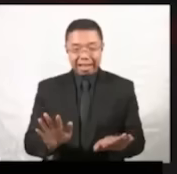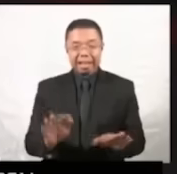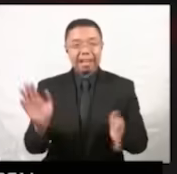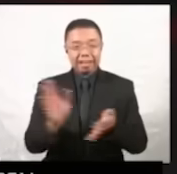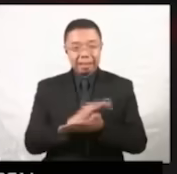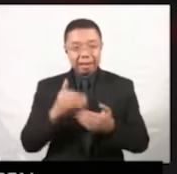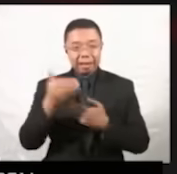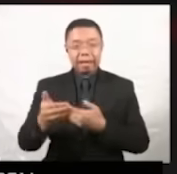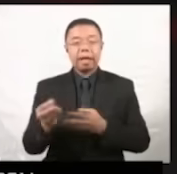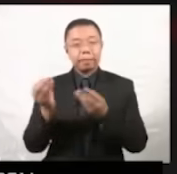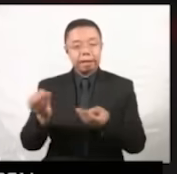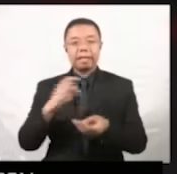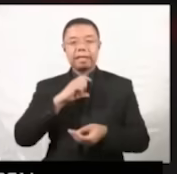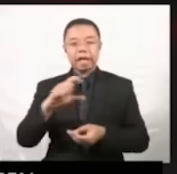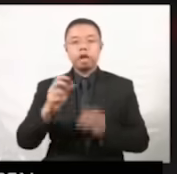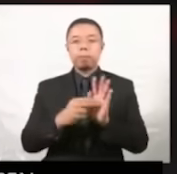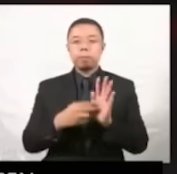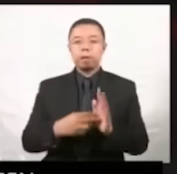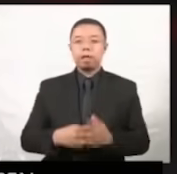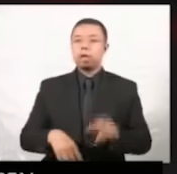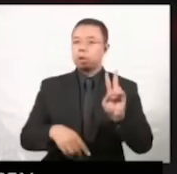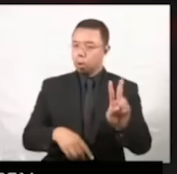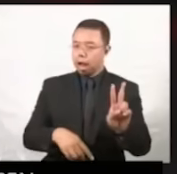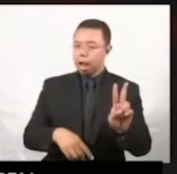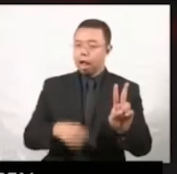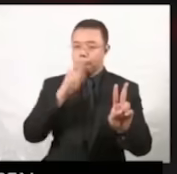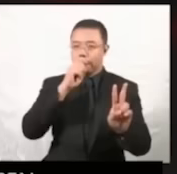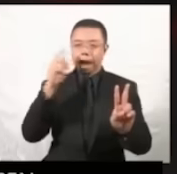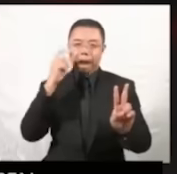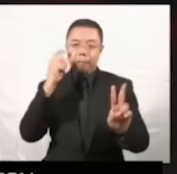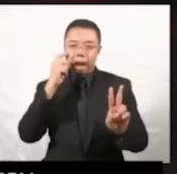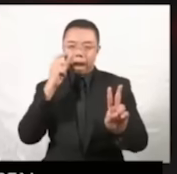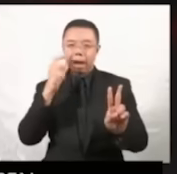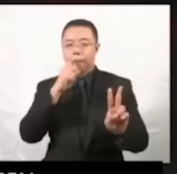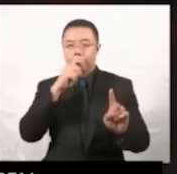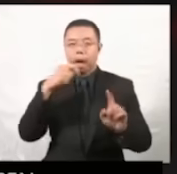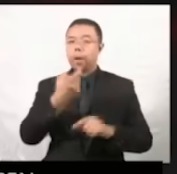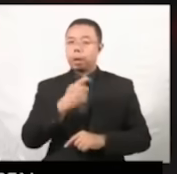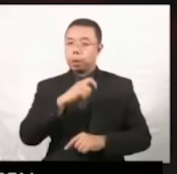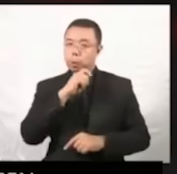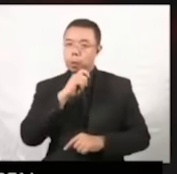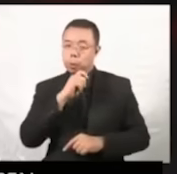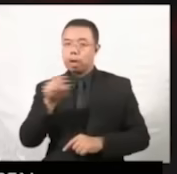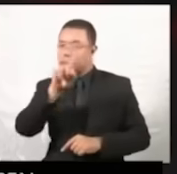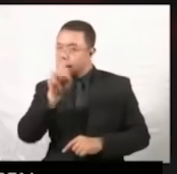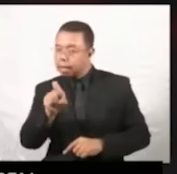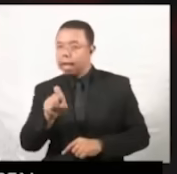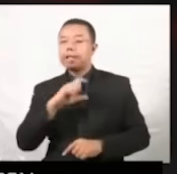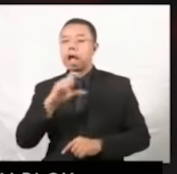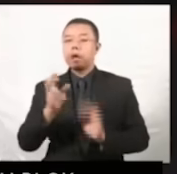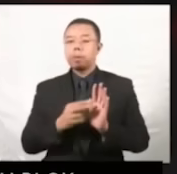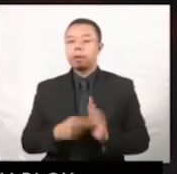untuk kesempatan Selanjutnya kami berikan kepada pasangan calon nomor urut du bapak darhma pongrekun dan bapak Kun Wardana untuk bertanya kepada